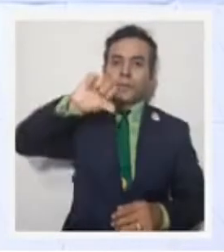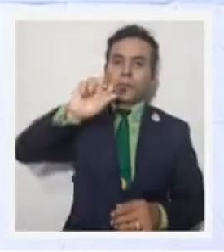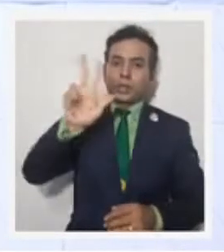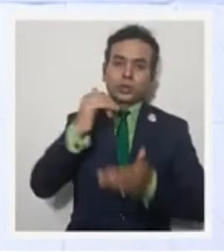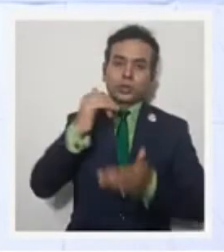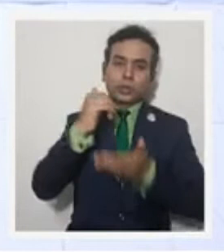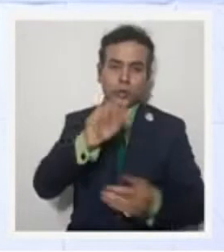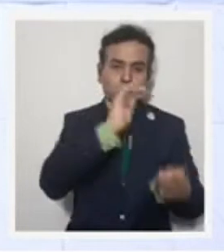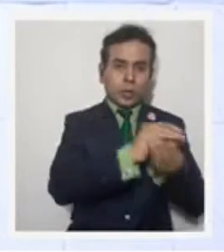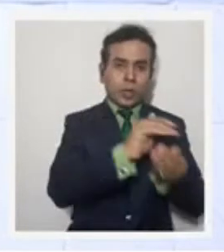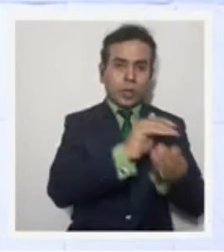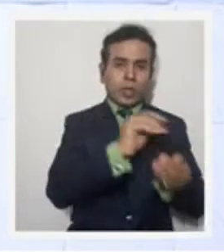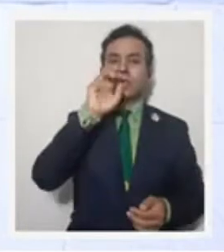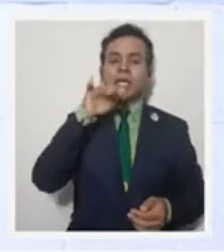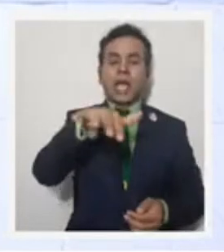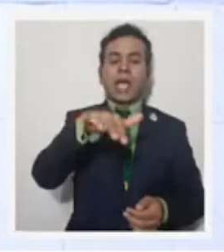15,49,482টি বর্তমানে মজুত আছে